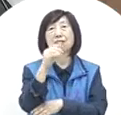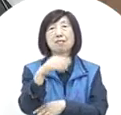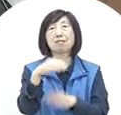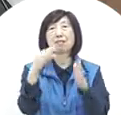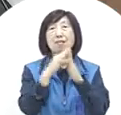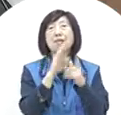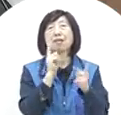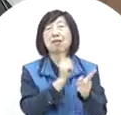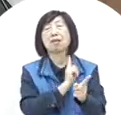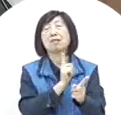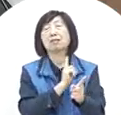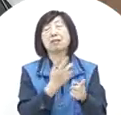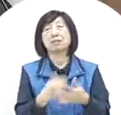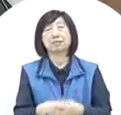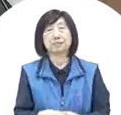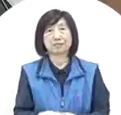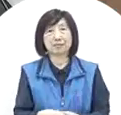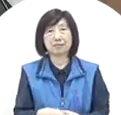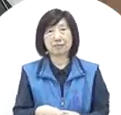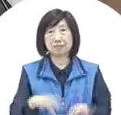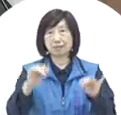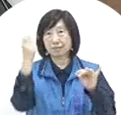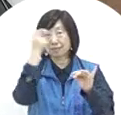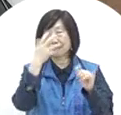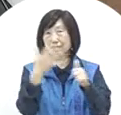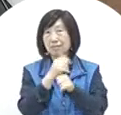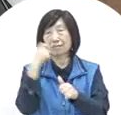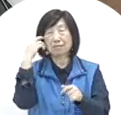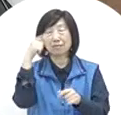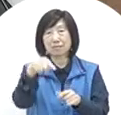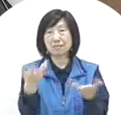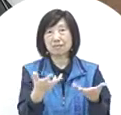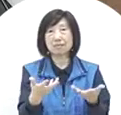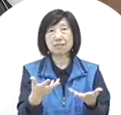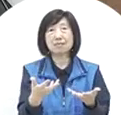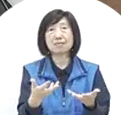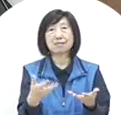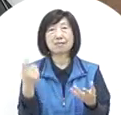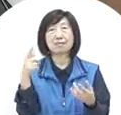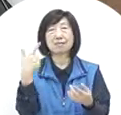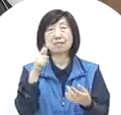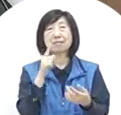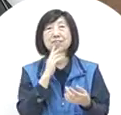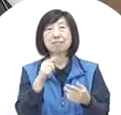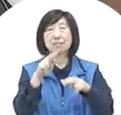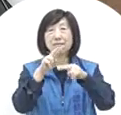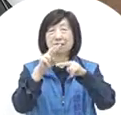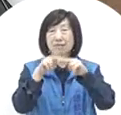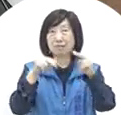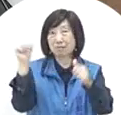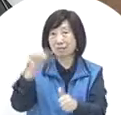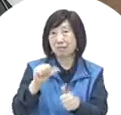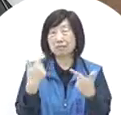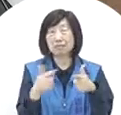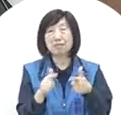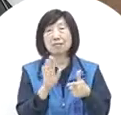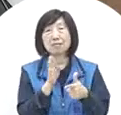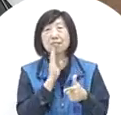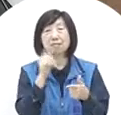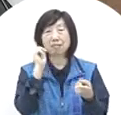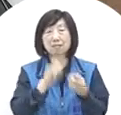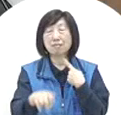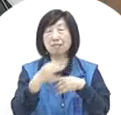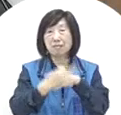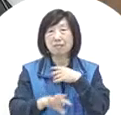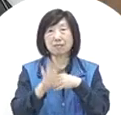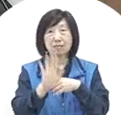醒。地检署的意思是认为这件事情不应该上纲到刑责，但是纵有不够周延或